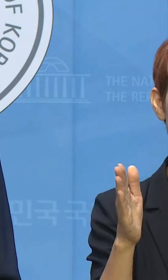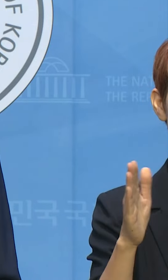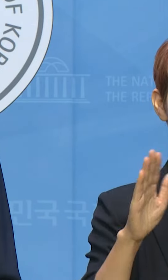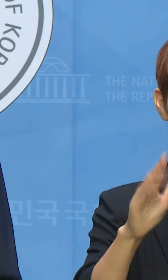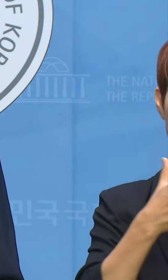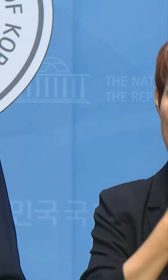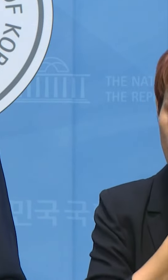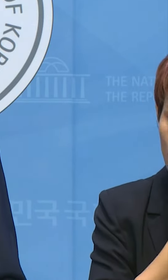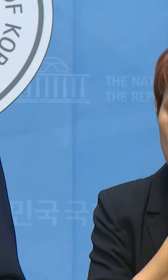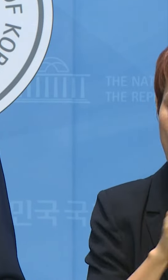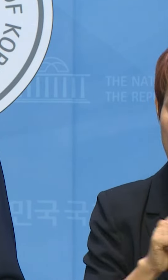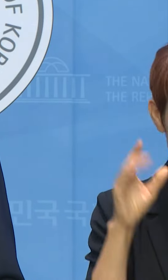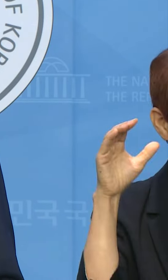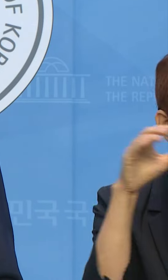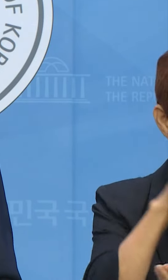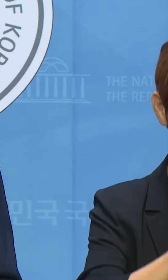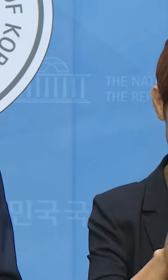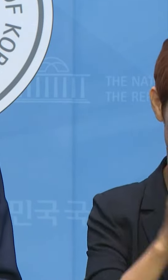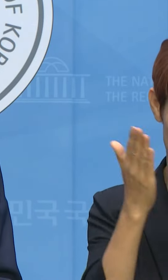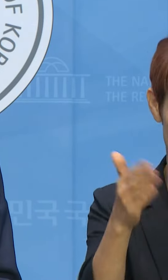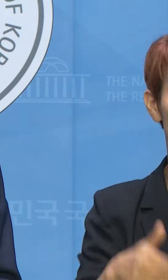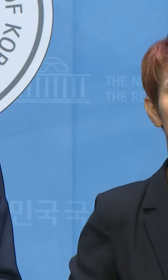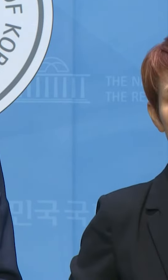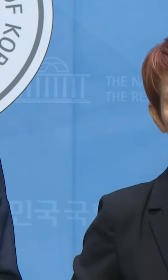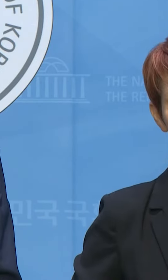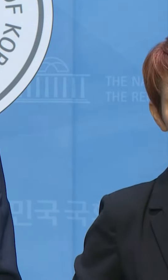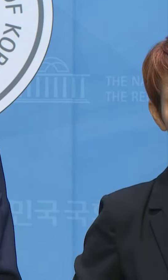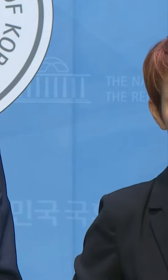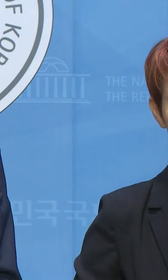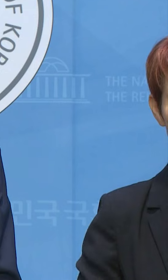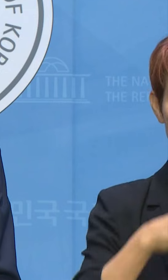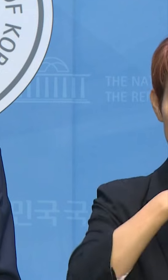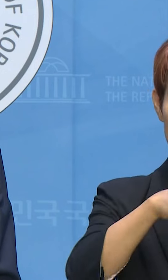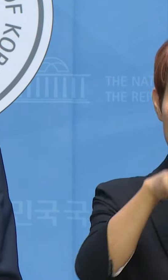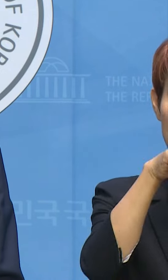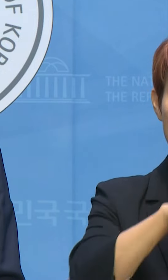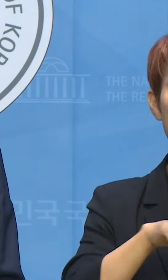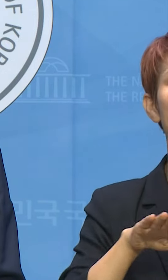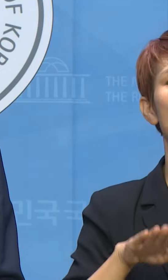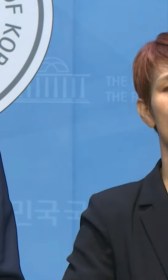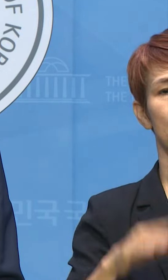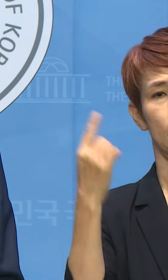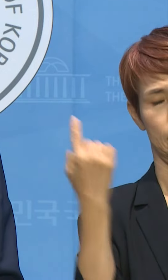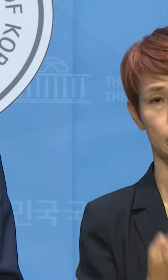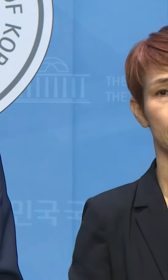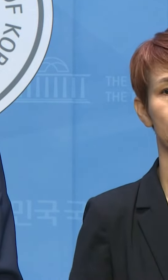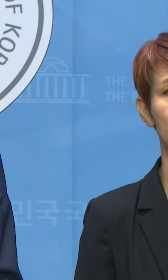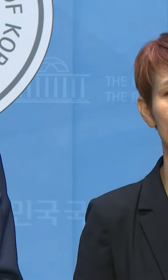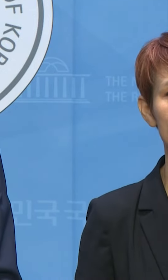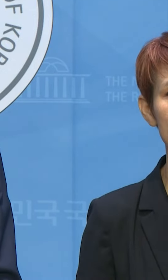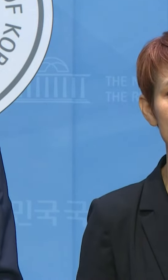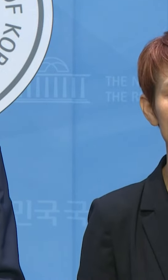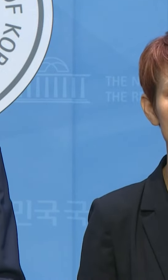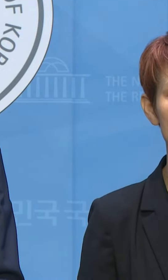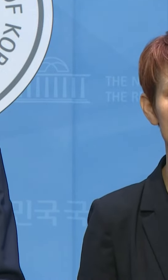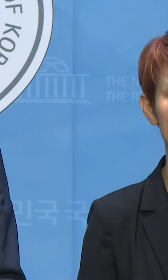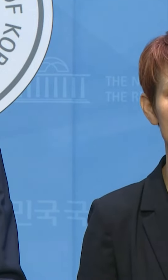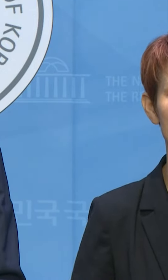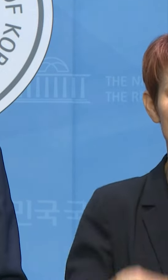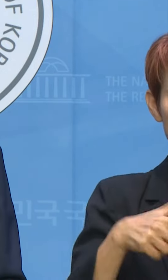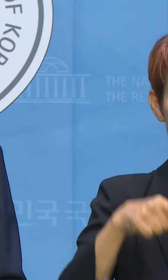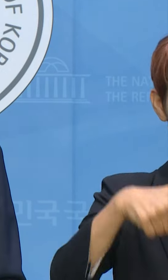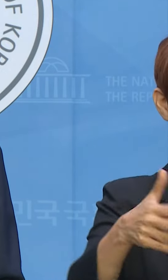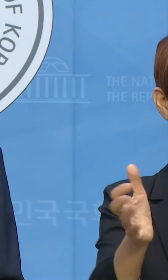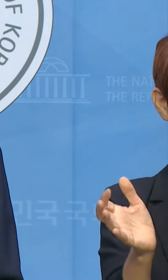복리 증진으로 마무리돼야 합니다 그런 정치를 하려고 오늘 저는이 자리에 섰습니다 조